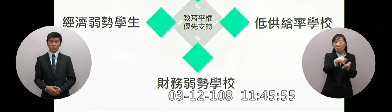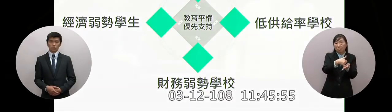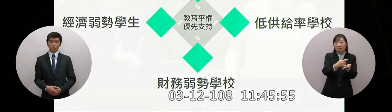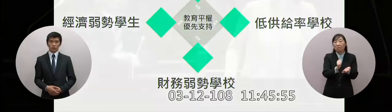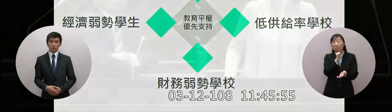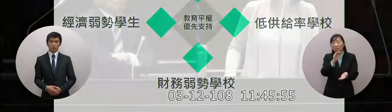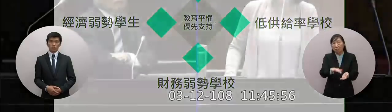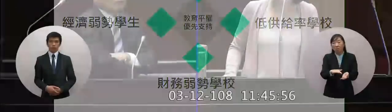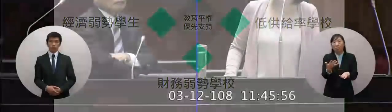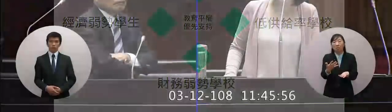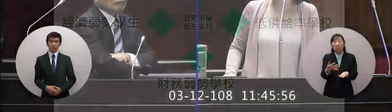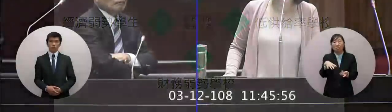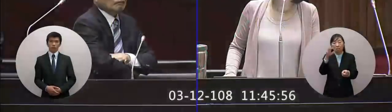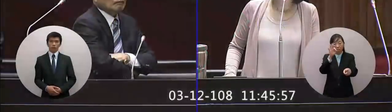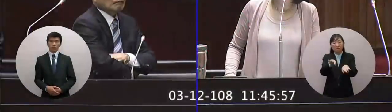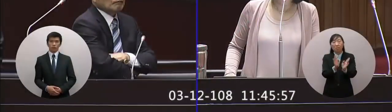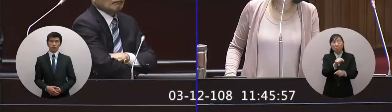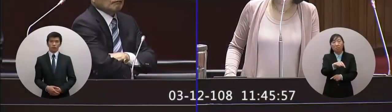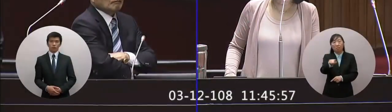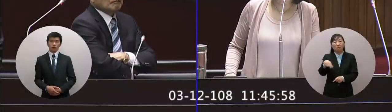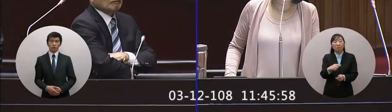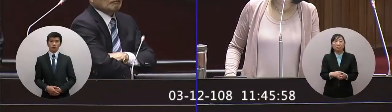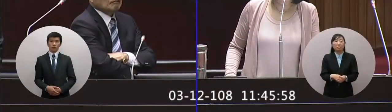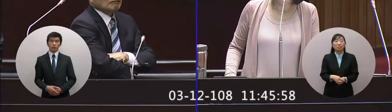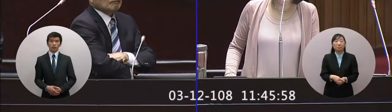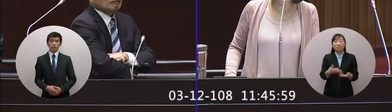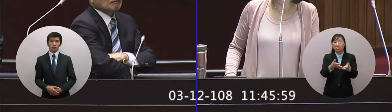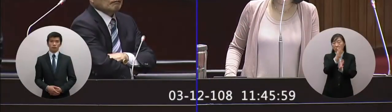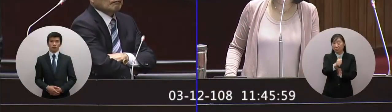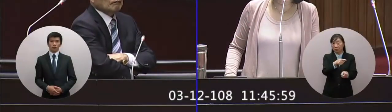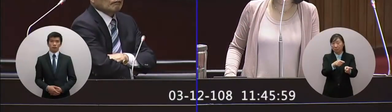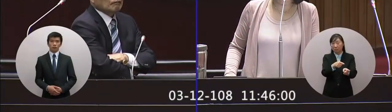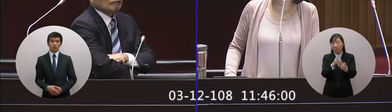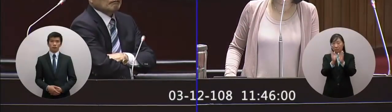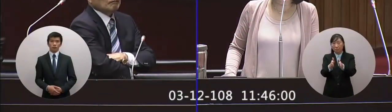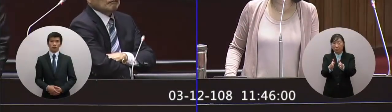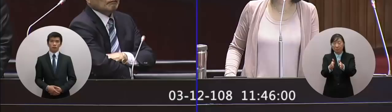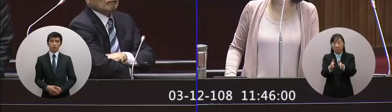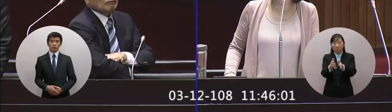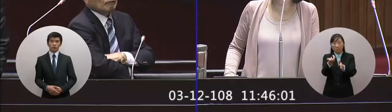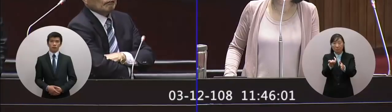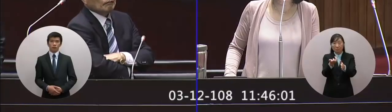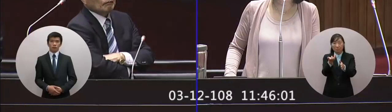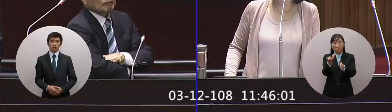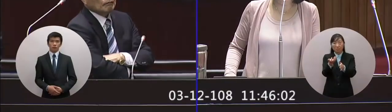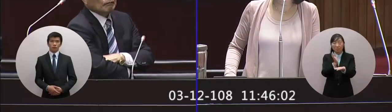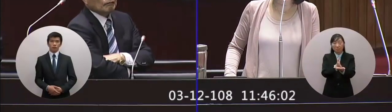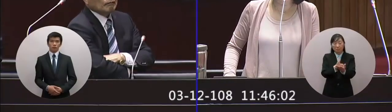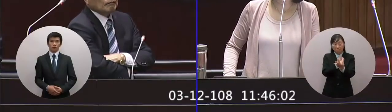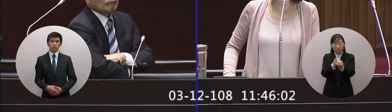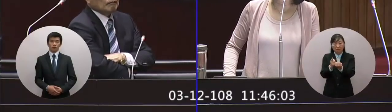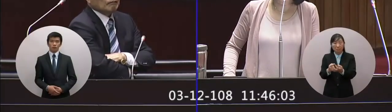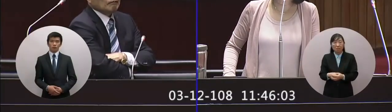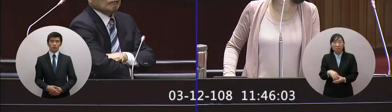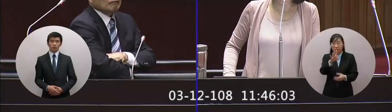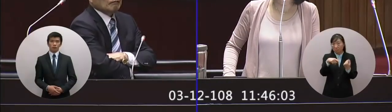势的学校来着手。所以部长，你们已经针对上述的这些要项进